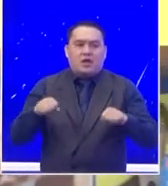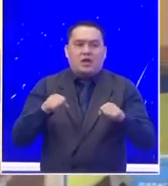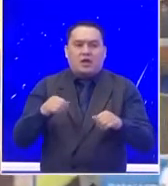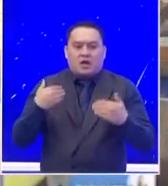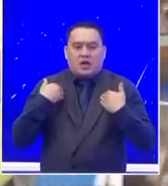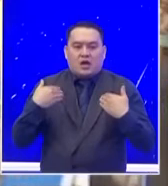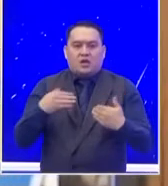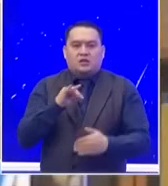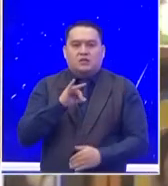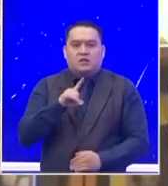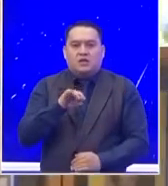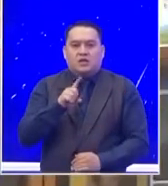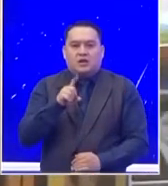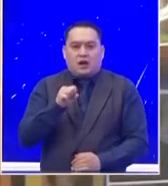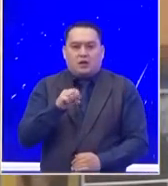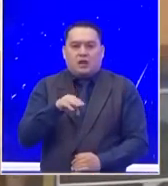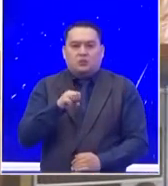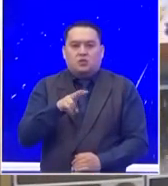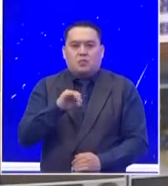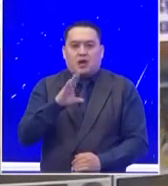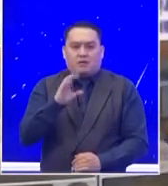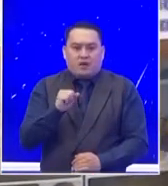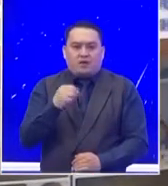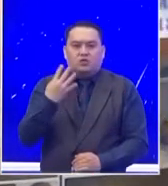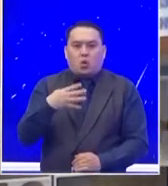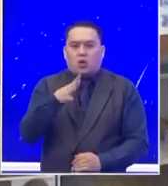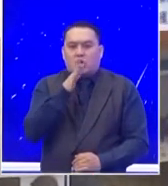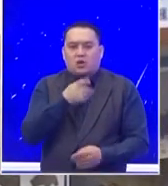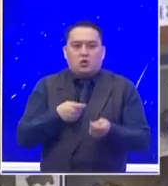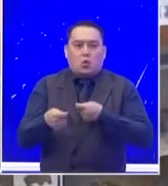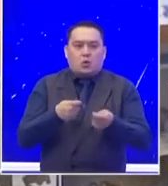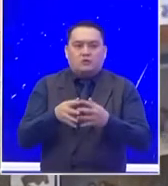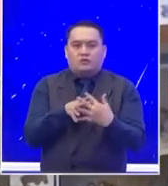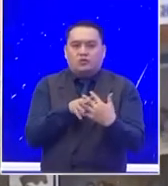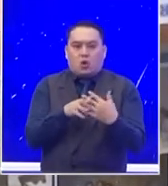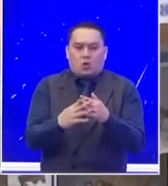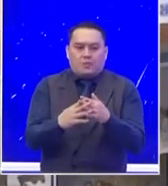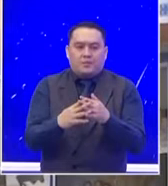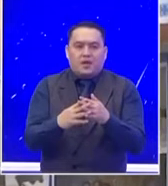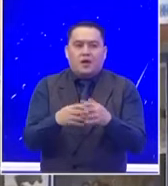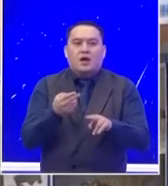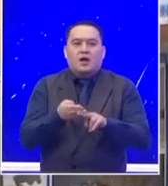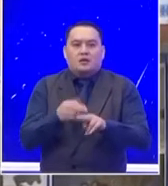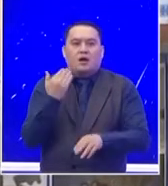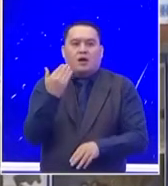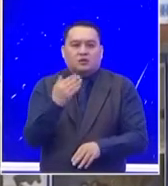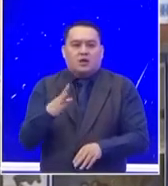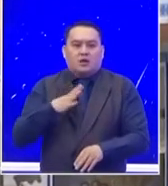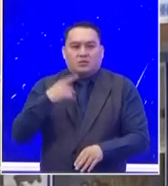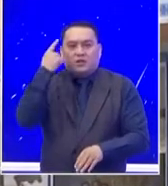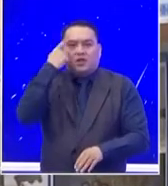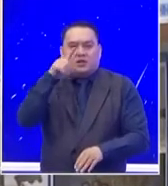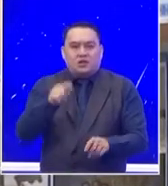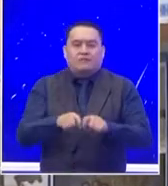социалистического труда Злихи Тамшибаевой. Она более 40 лет руководила этим населенным пунктом. Именно она стала